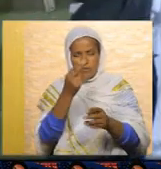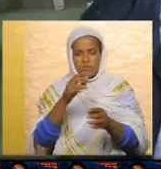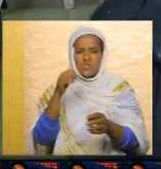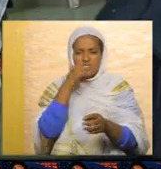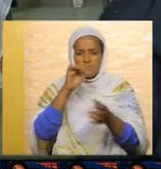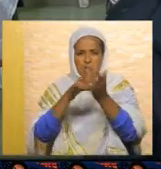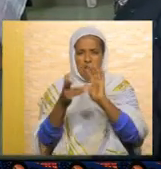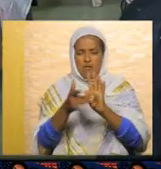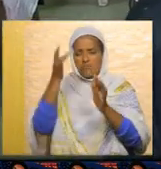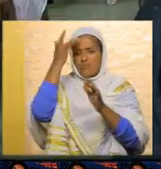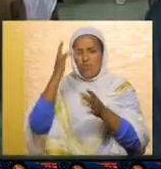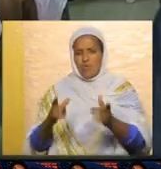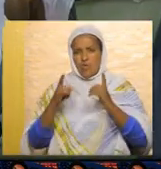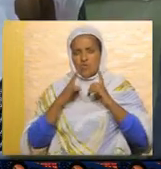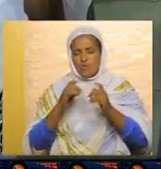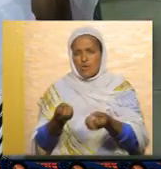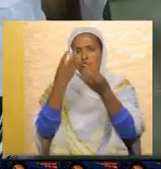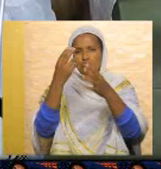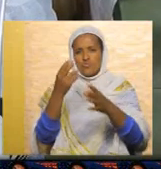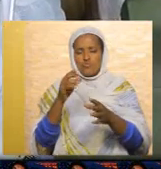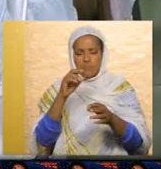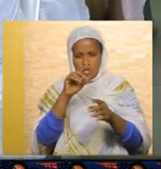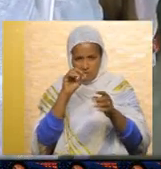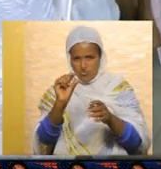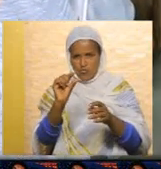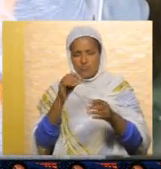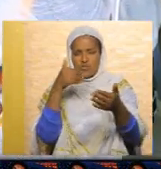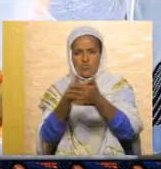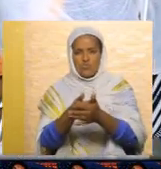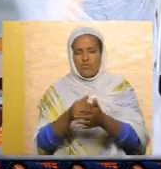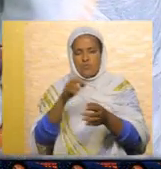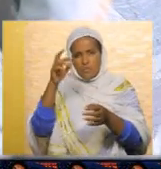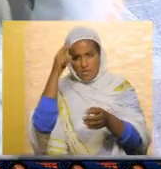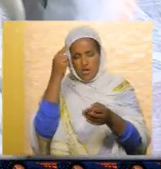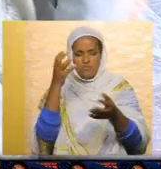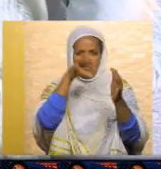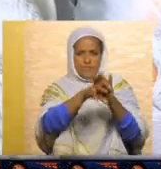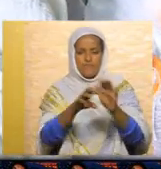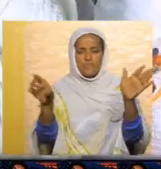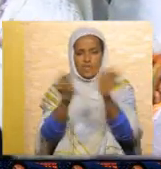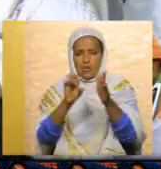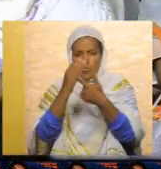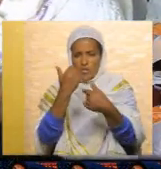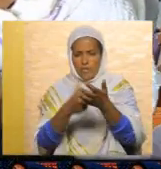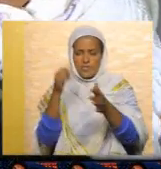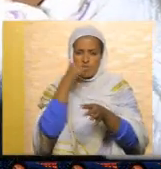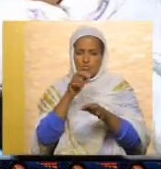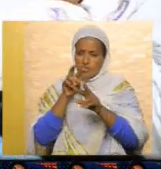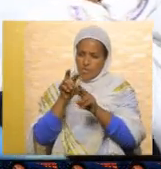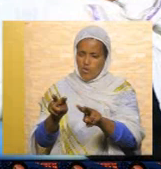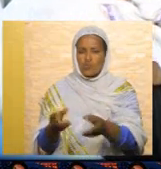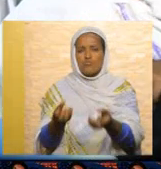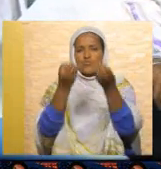ሴቶች ልክ እንደ ባህል ተቀብለው መኖራቸው ከብዙ በጥቂቱ ለሚደርሱ ጥቃቶች በመንስኤነት አካቷቸዋል። ከህግ አንጻርም ቢሆን